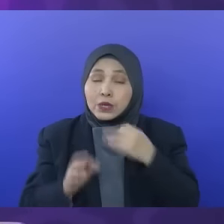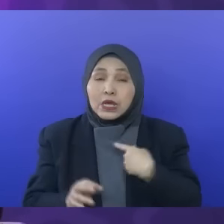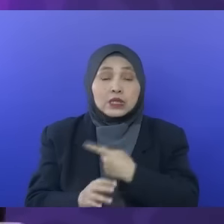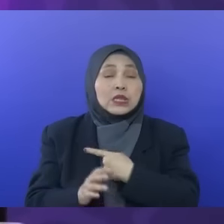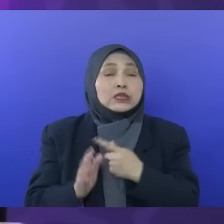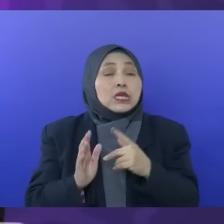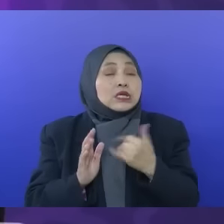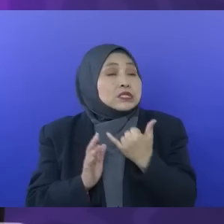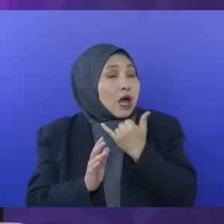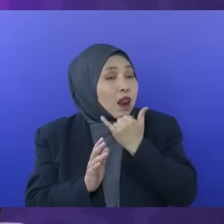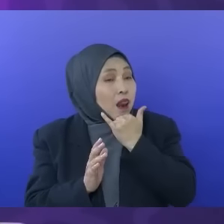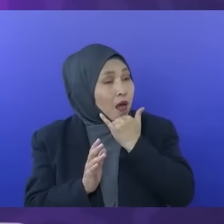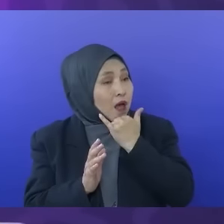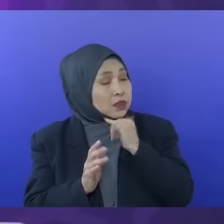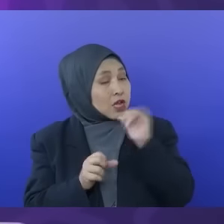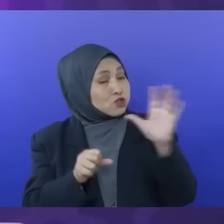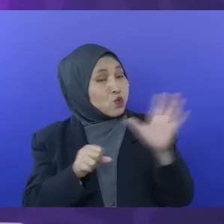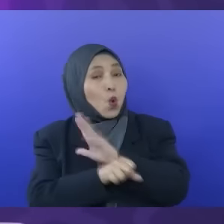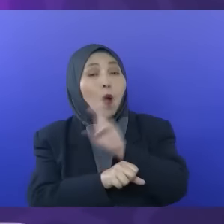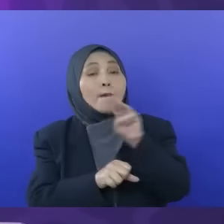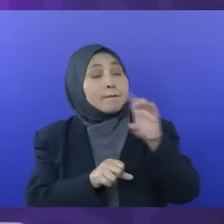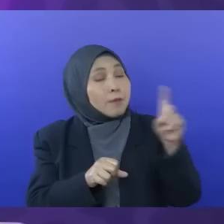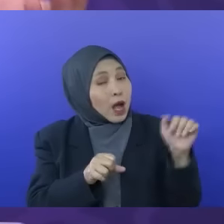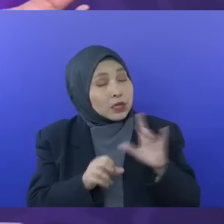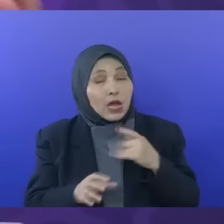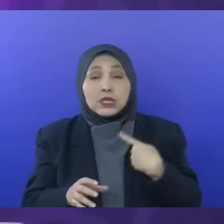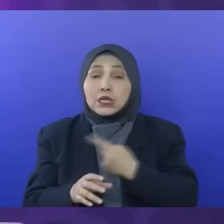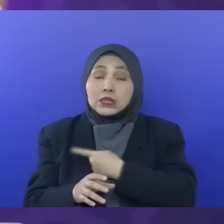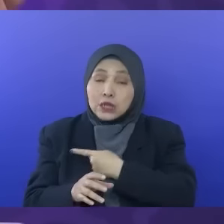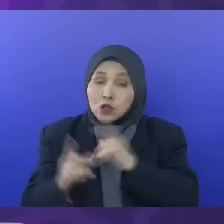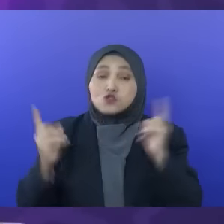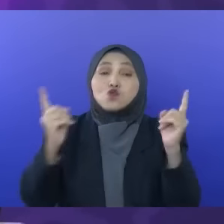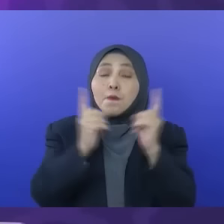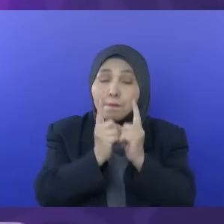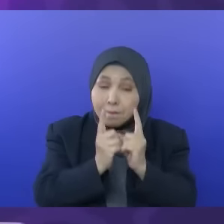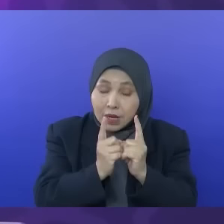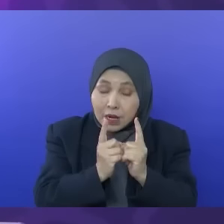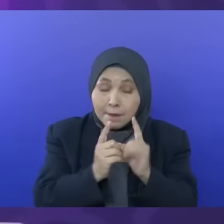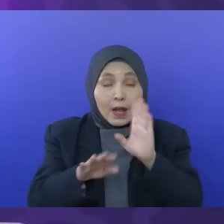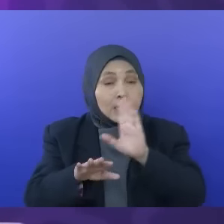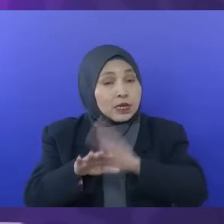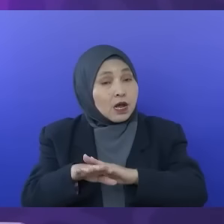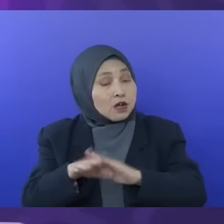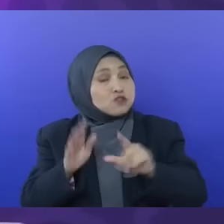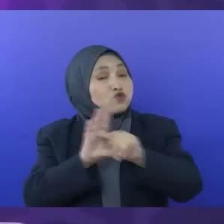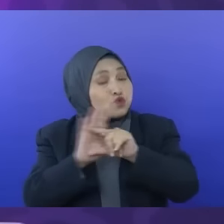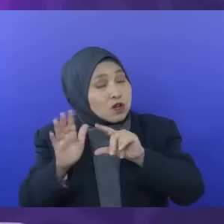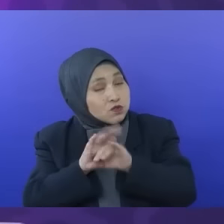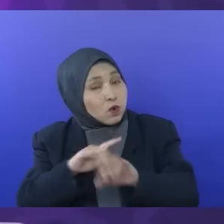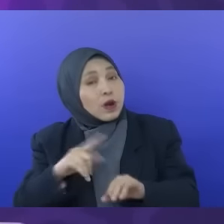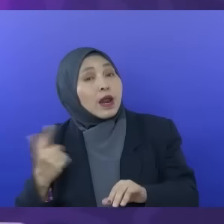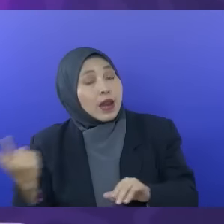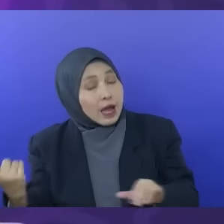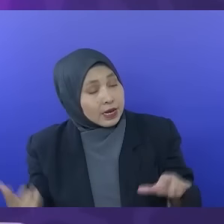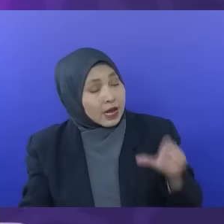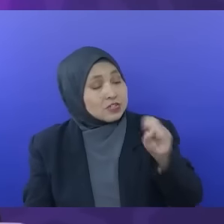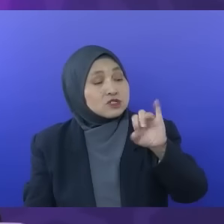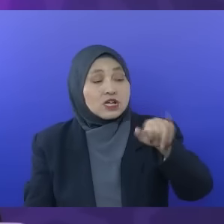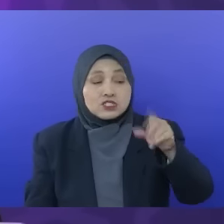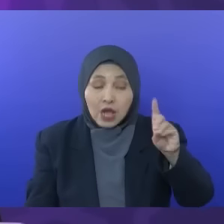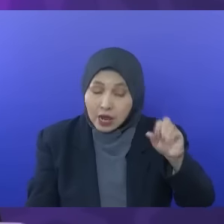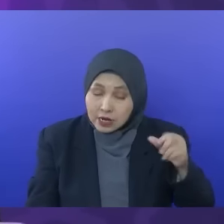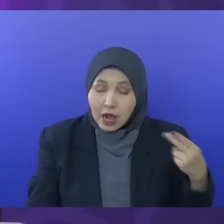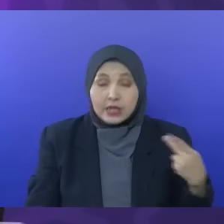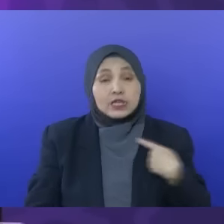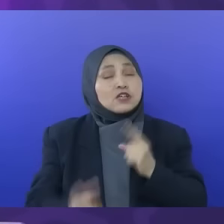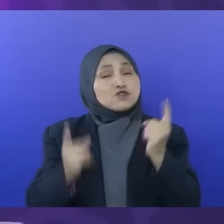terbaca atau salah tak cukup Mak dan sebagainya dan kita jumpa juga pada surah-surah yang lain astajadah antaranya